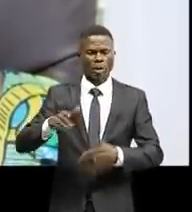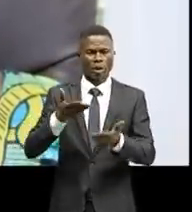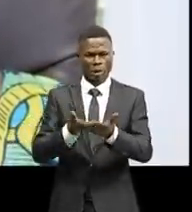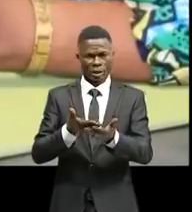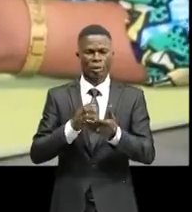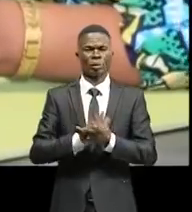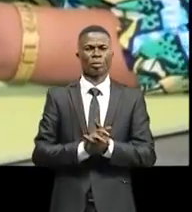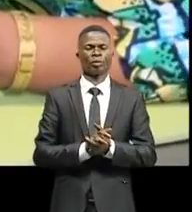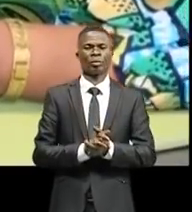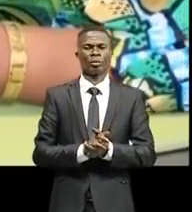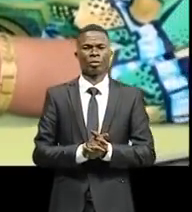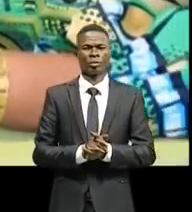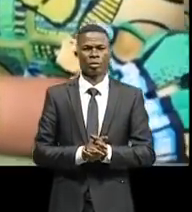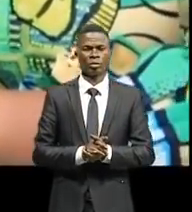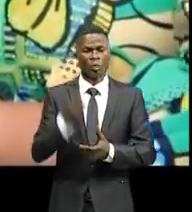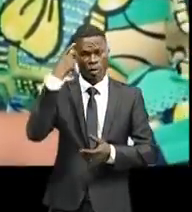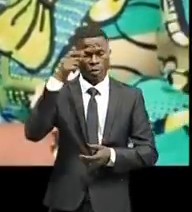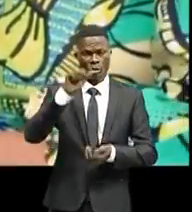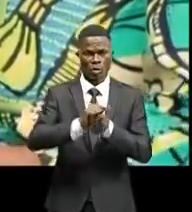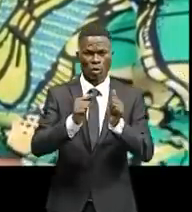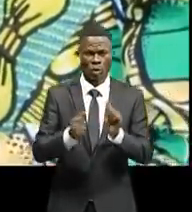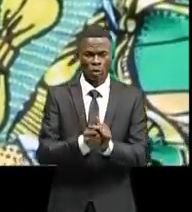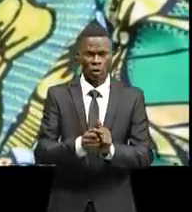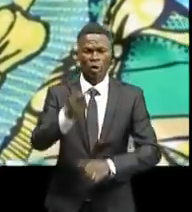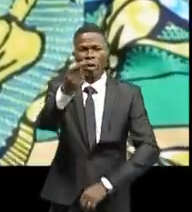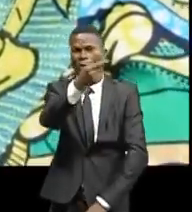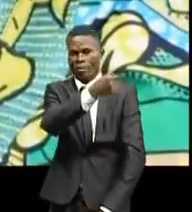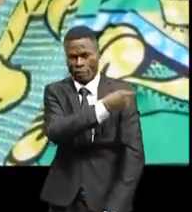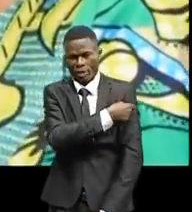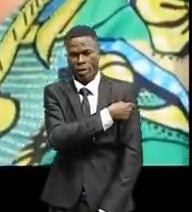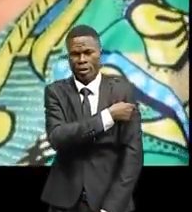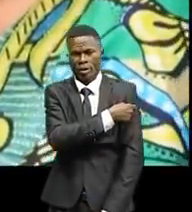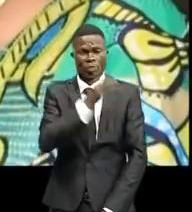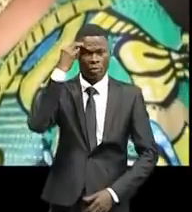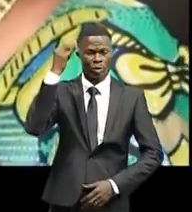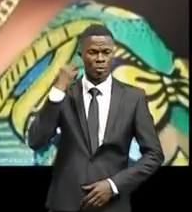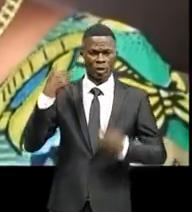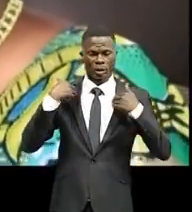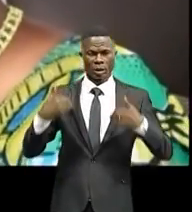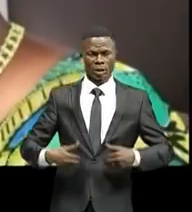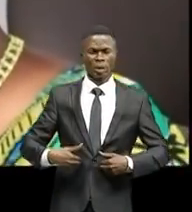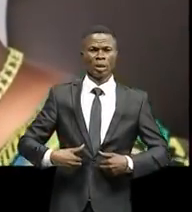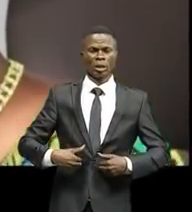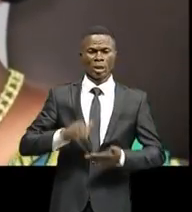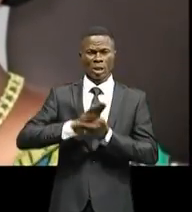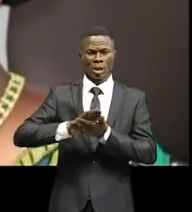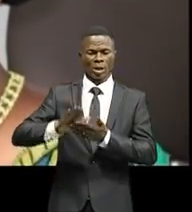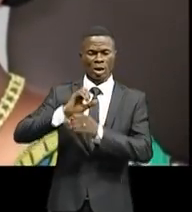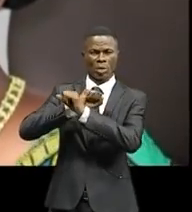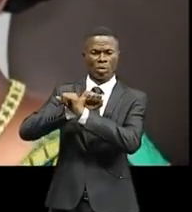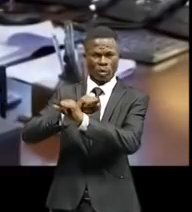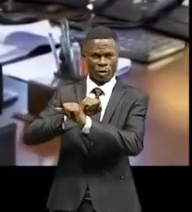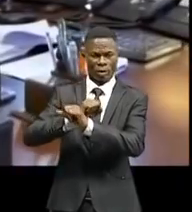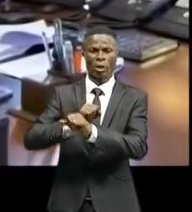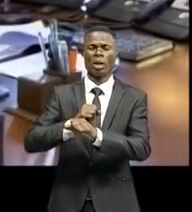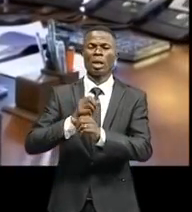affectées. En ce qui concerne la vaccination, le ministre de la Santé publique, Hygiène et Prévention